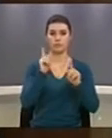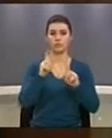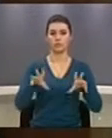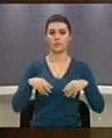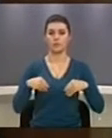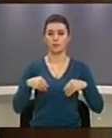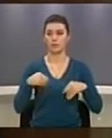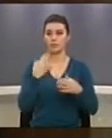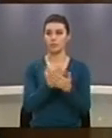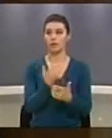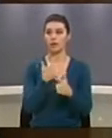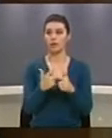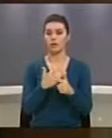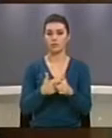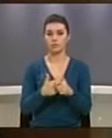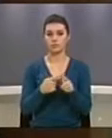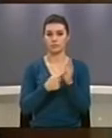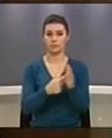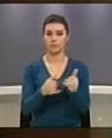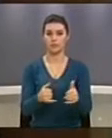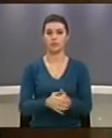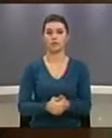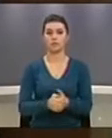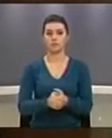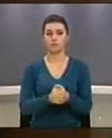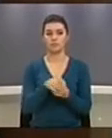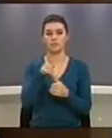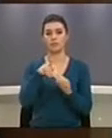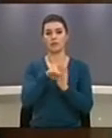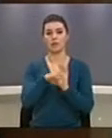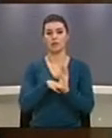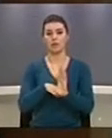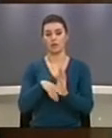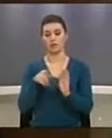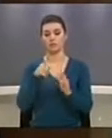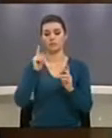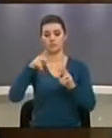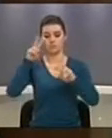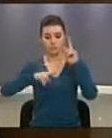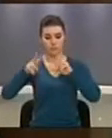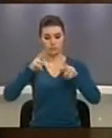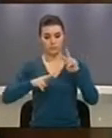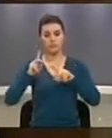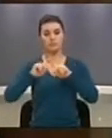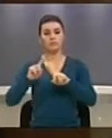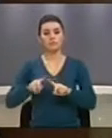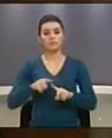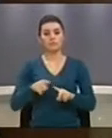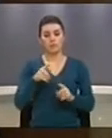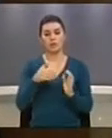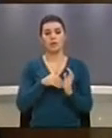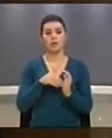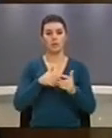përkrahim për arsyet në vijim. Sipas këtij ligji do të zgjidheshin kërkesa pronësore dhe zgjedhje dalluese